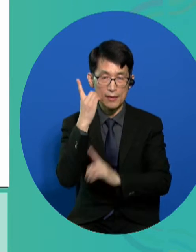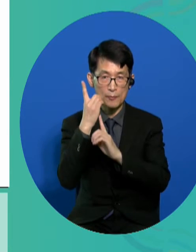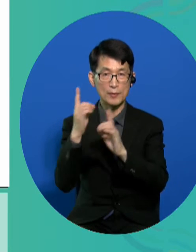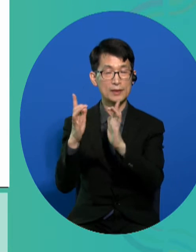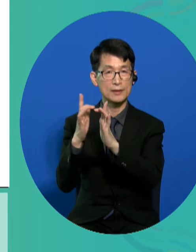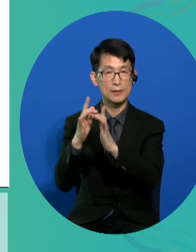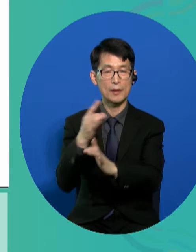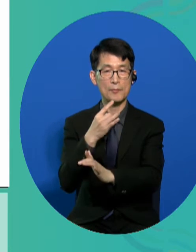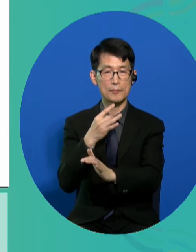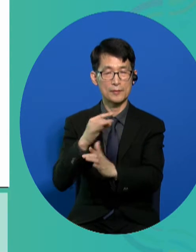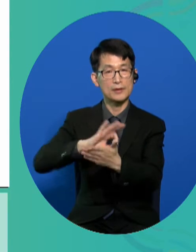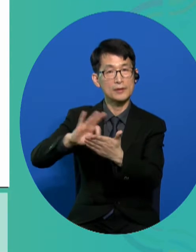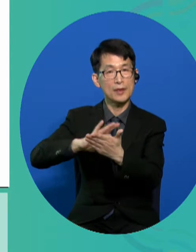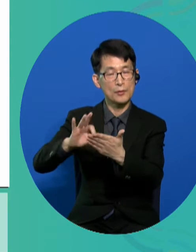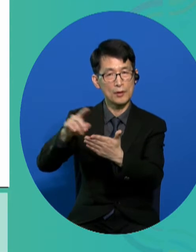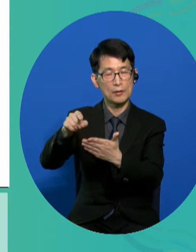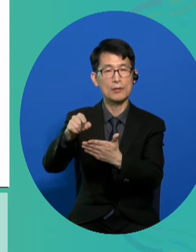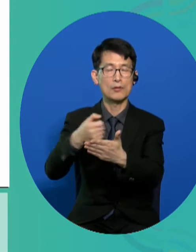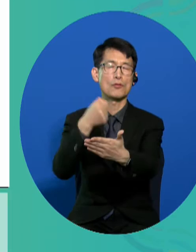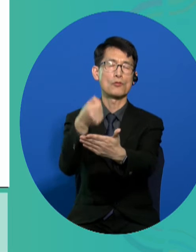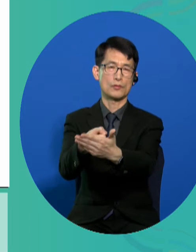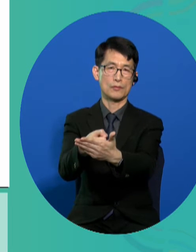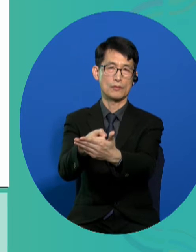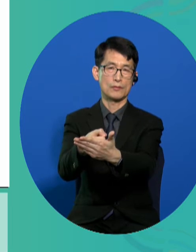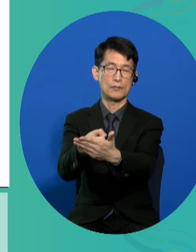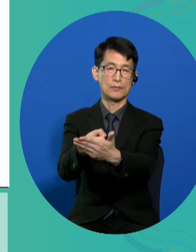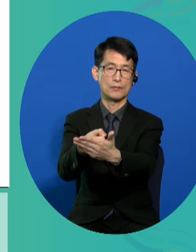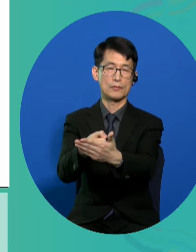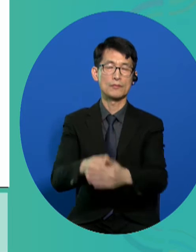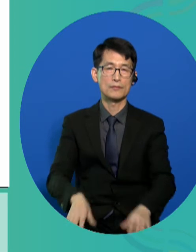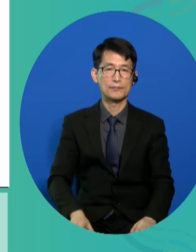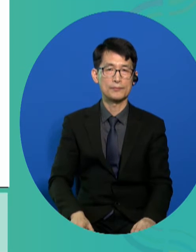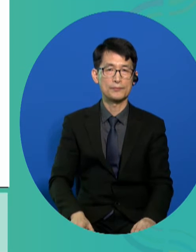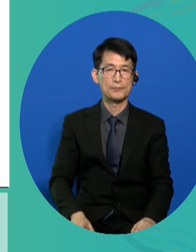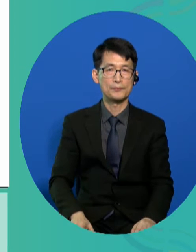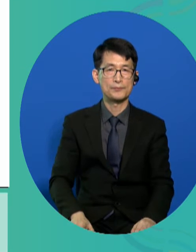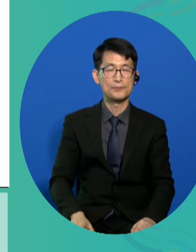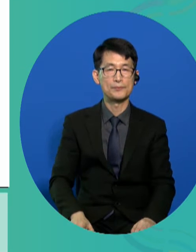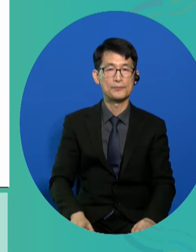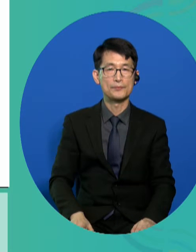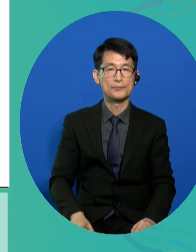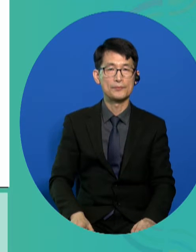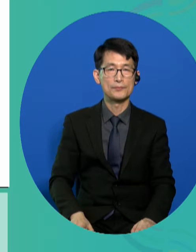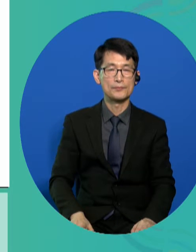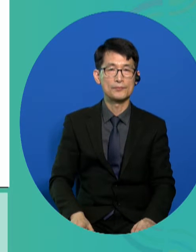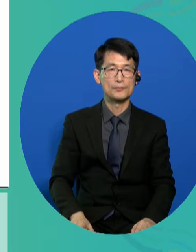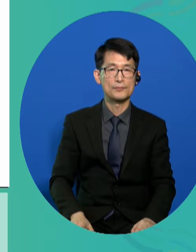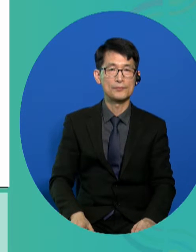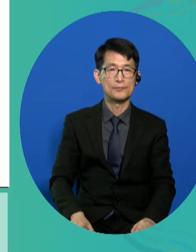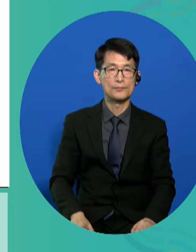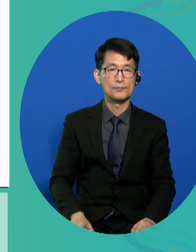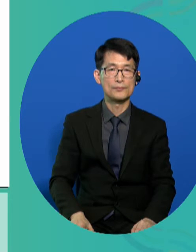정책을 채택한 것으로 나타났습니다. 안타깝게도 이 G3 ICT DEAR 지수는